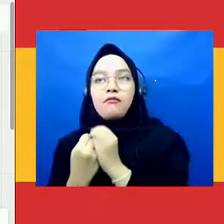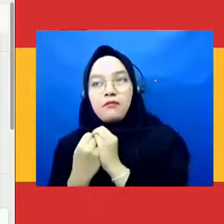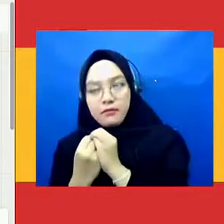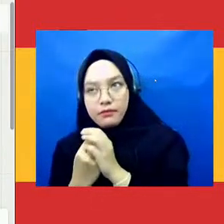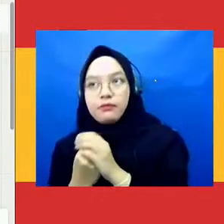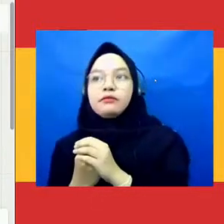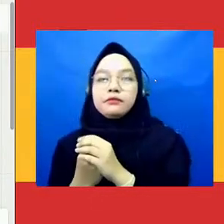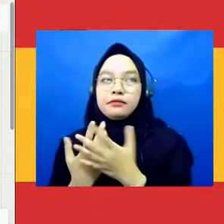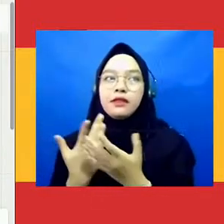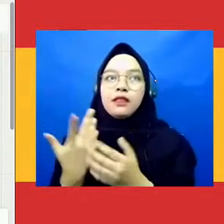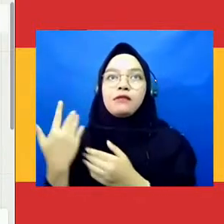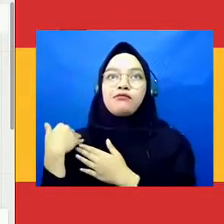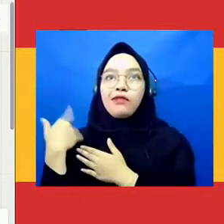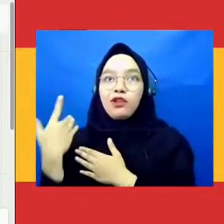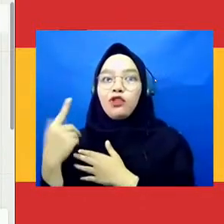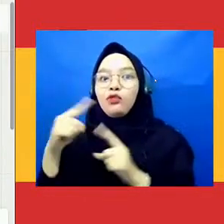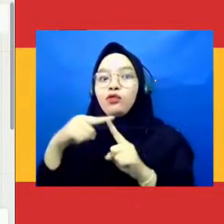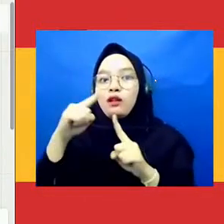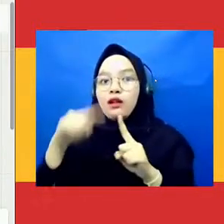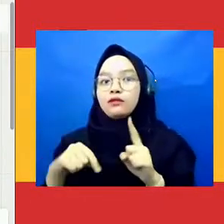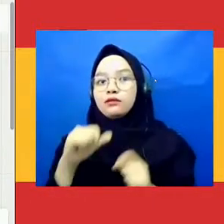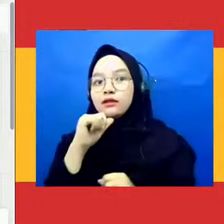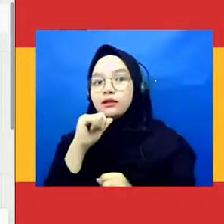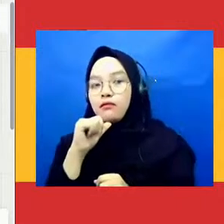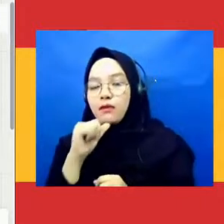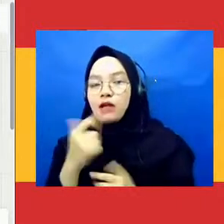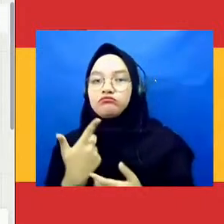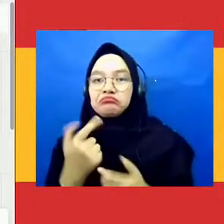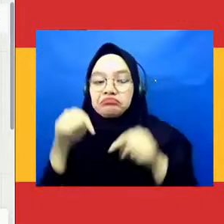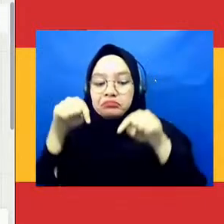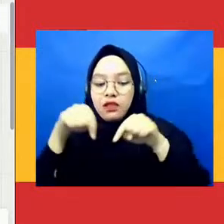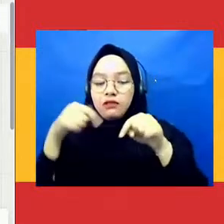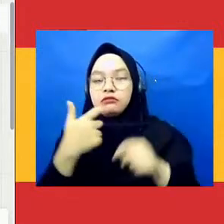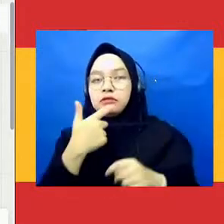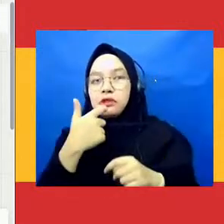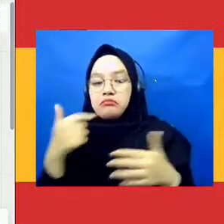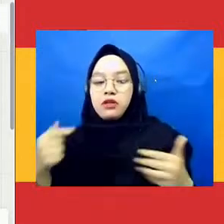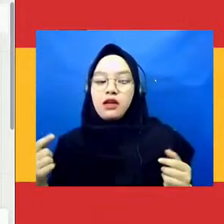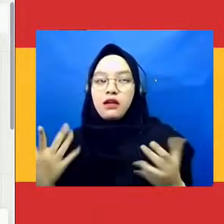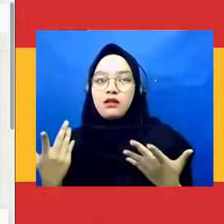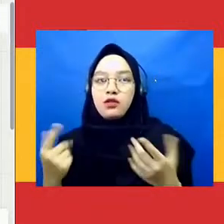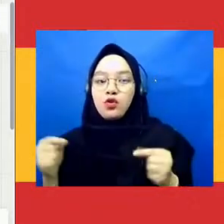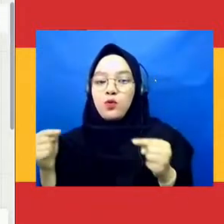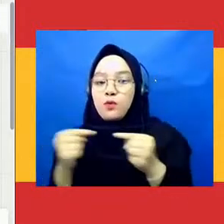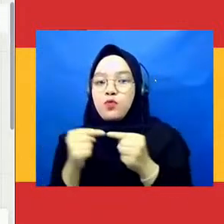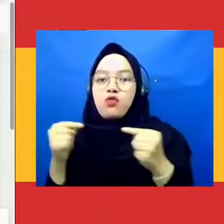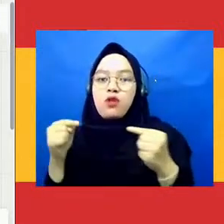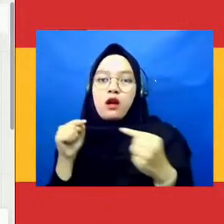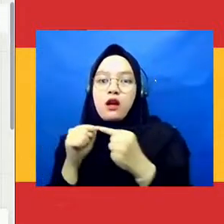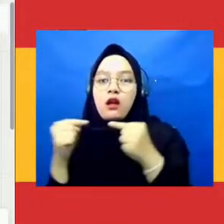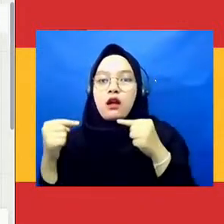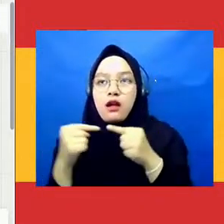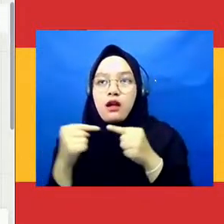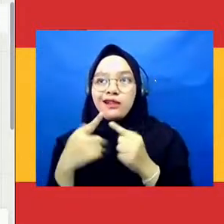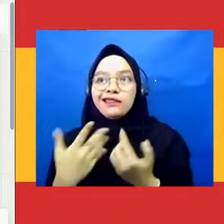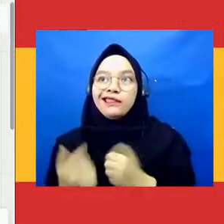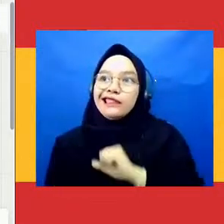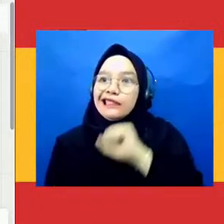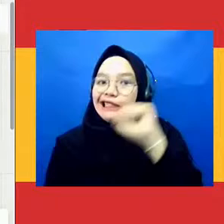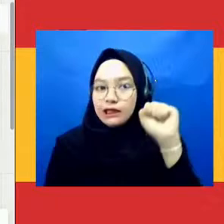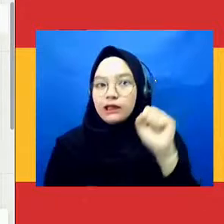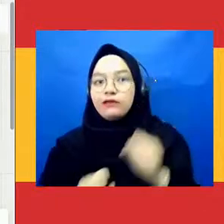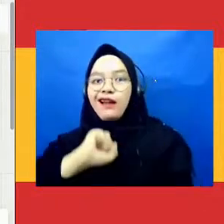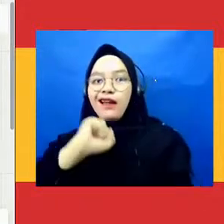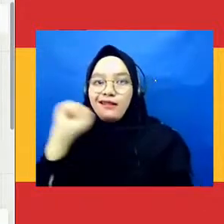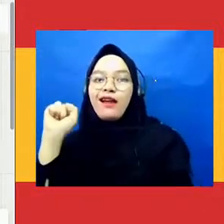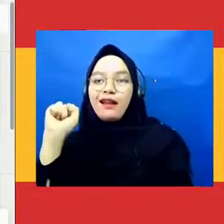siapa. Sekarang kita coba kaitkan dari kiri dan dari kanan. Bapak Ibu sekarang